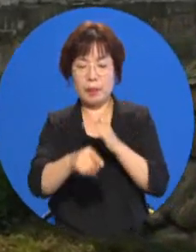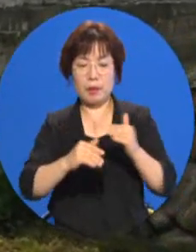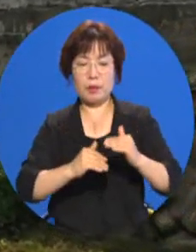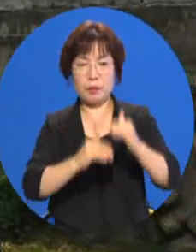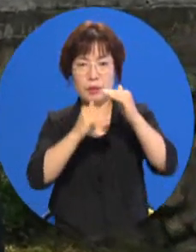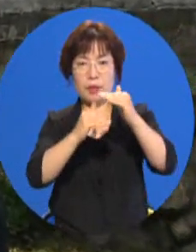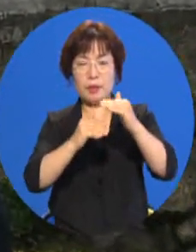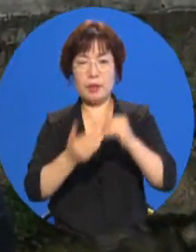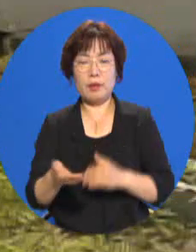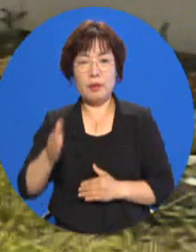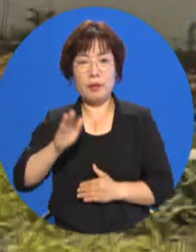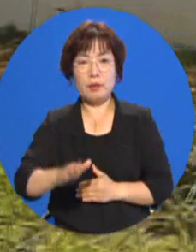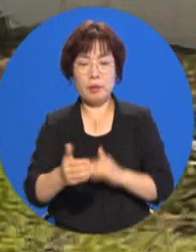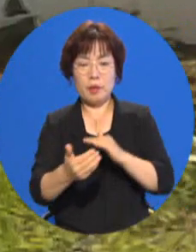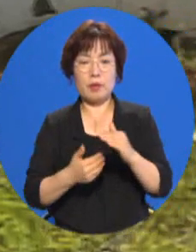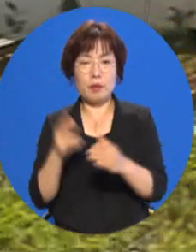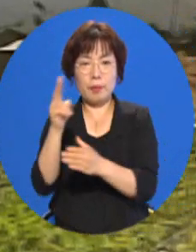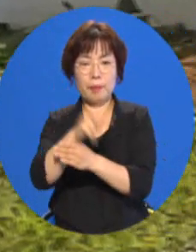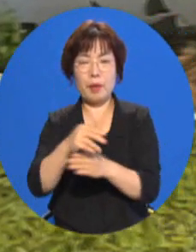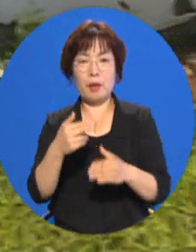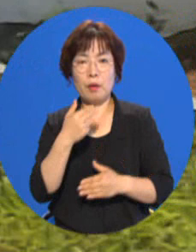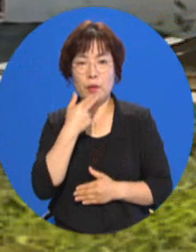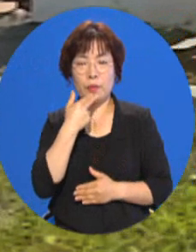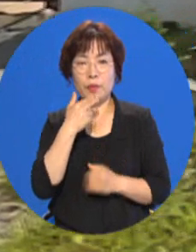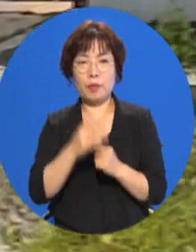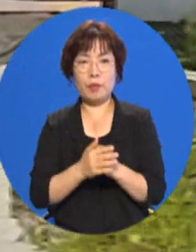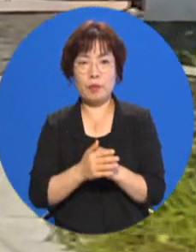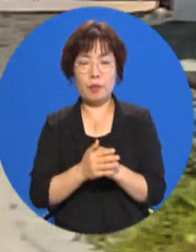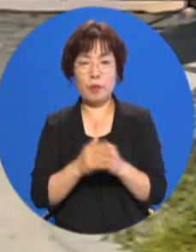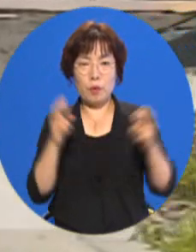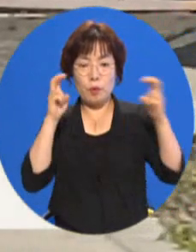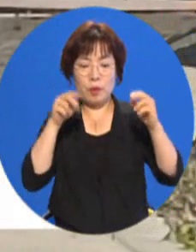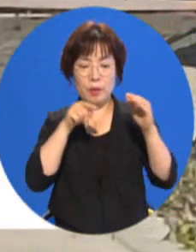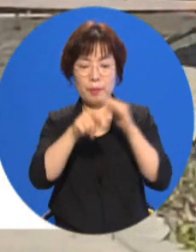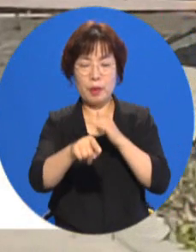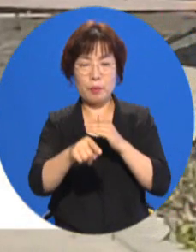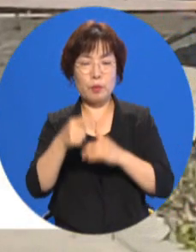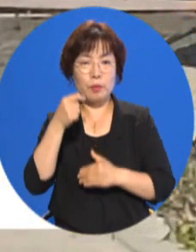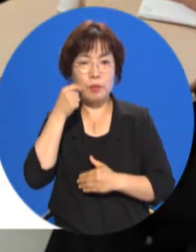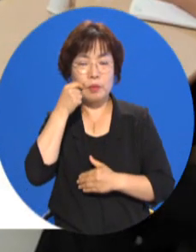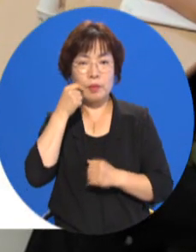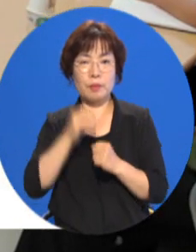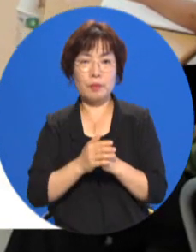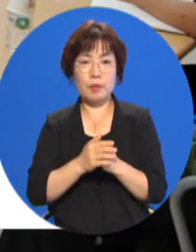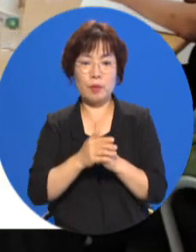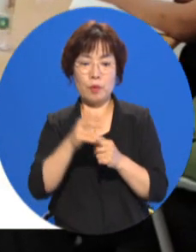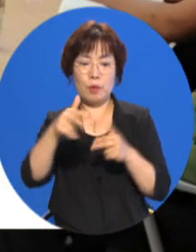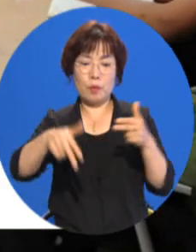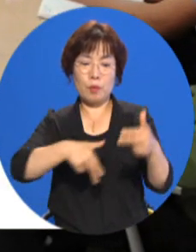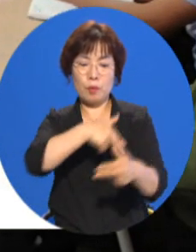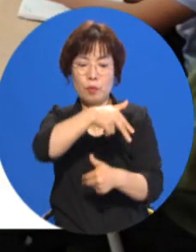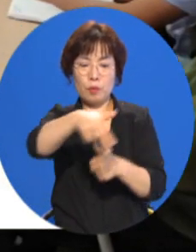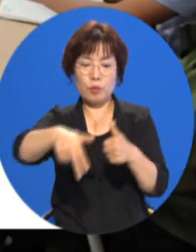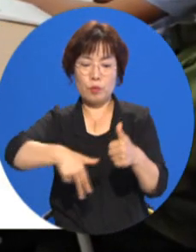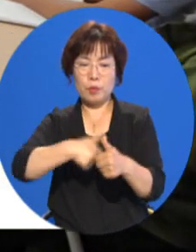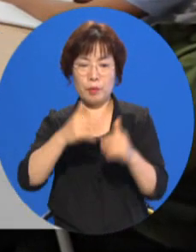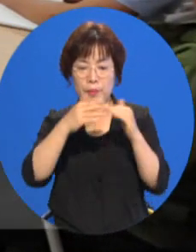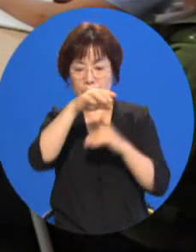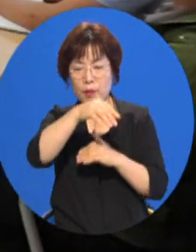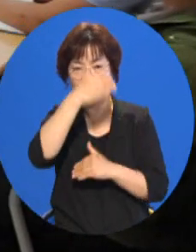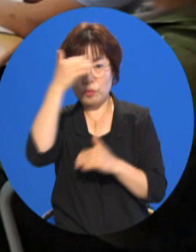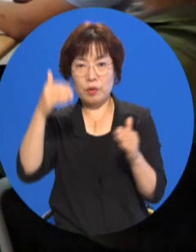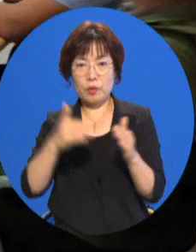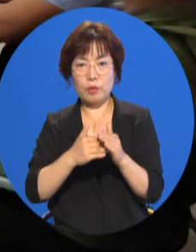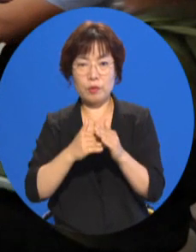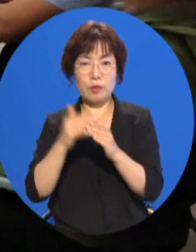진행했습니다. 하지만 사전 동의가 없었던 탓에 업체 방문은 이루어지지 못했고 공장 인근과 마을을 둘러본 뒤